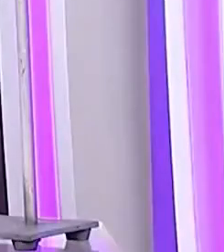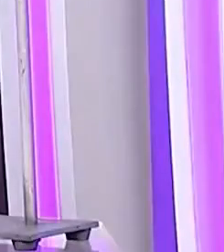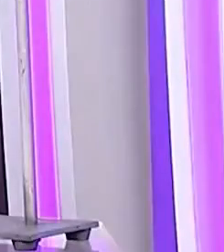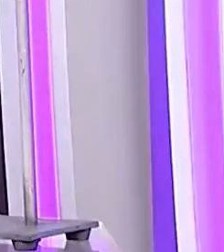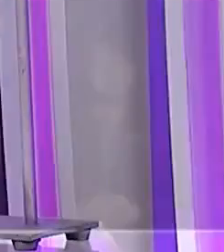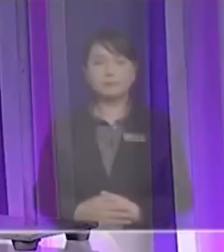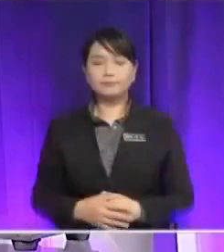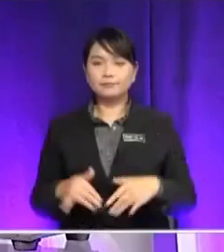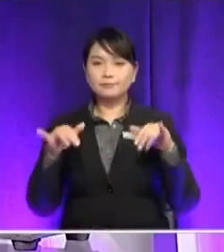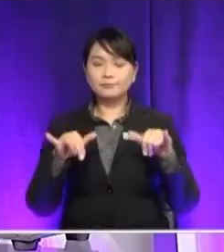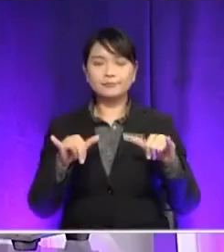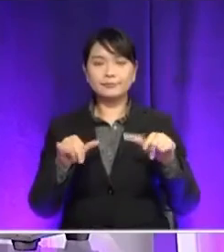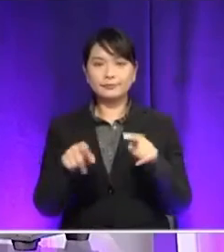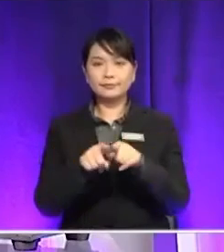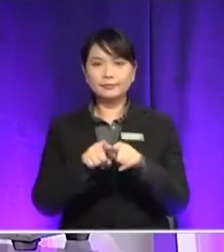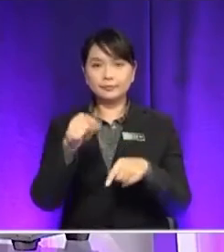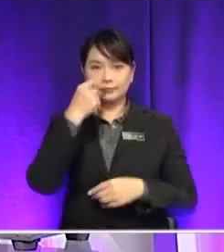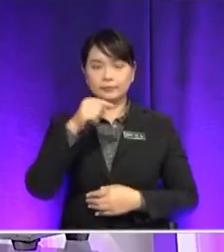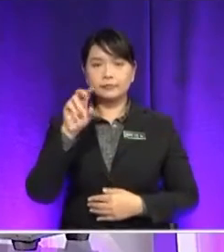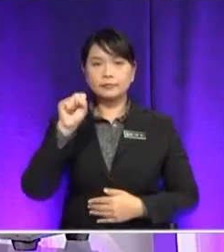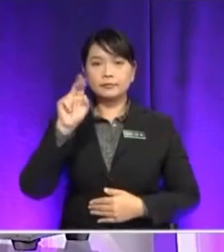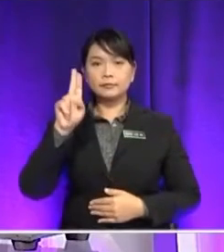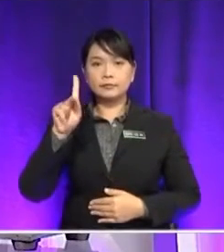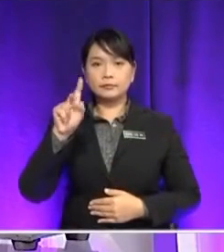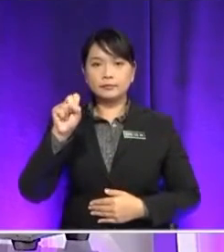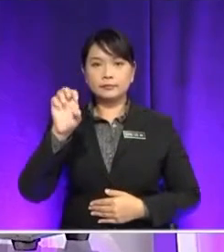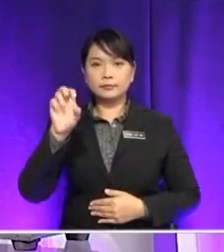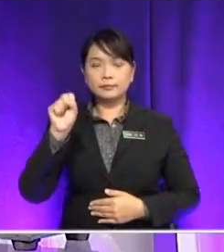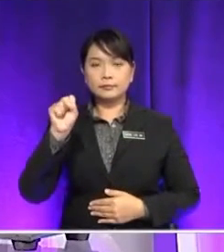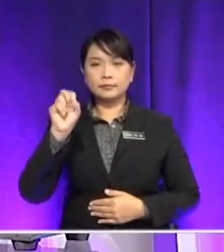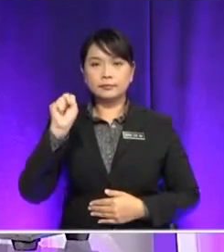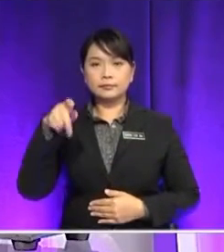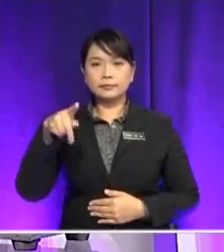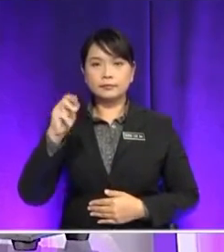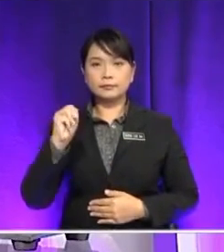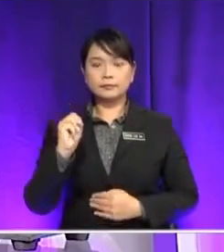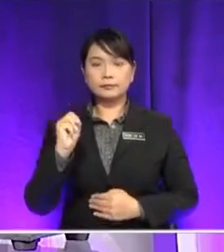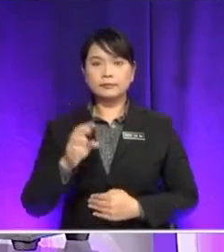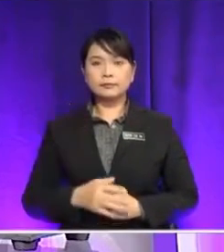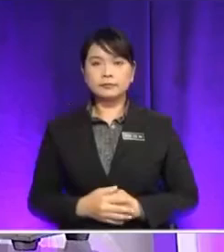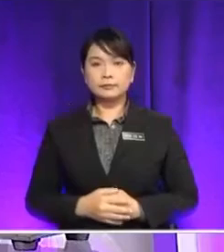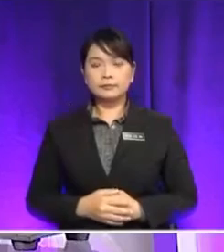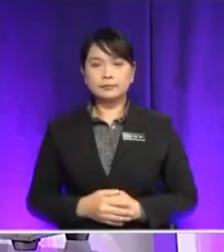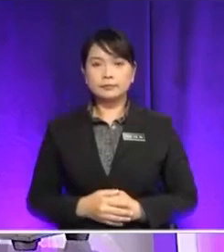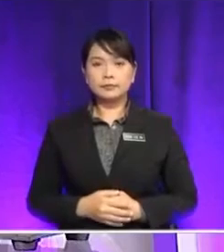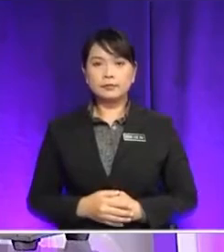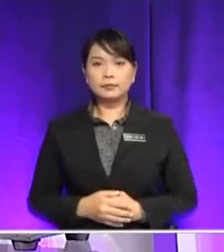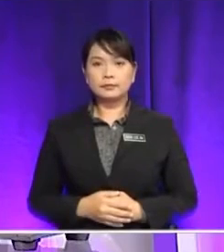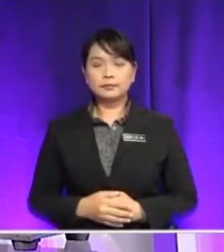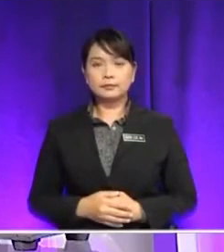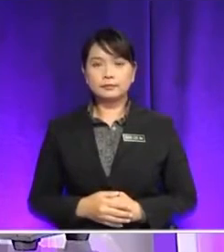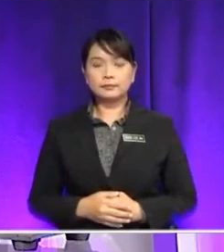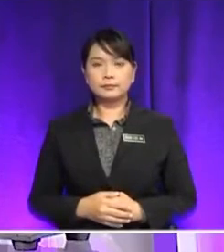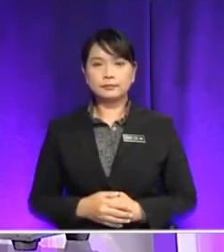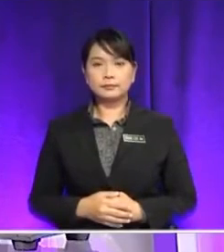Oray masih lagi yang sukses cn22 bersama dengan saya Akmal Nazi dan masih lagi dengan Cikgu